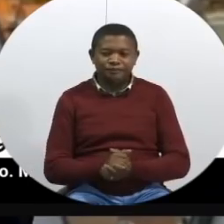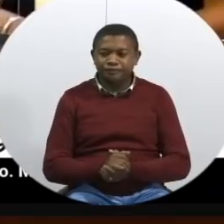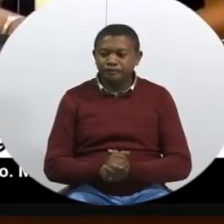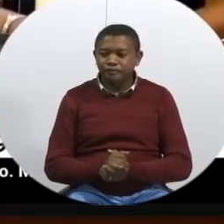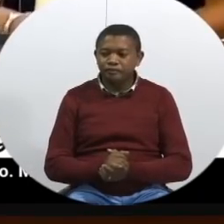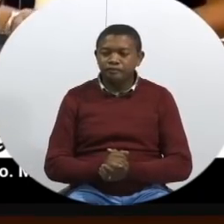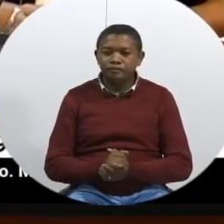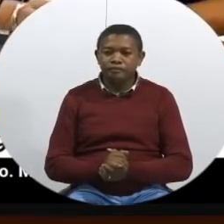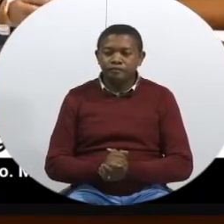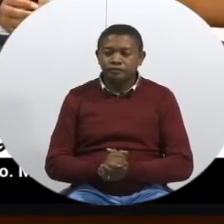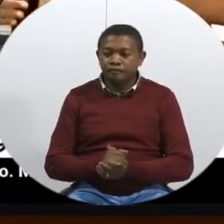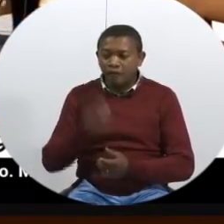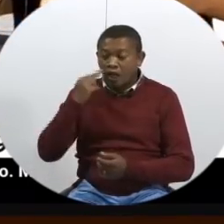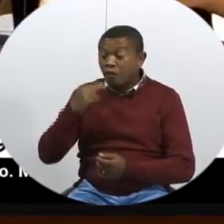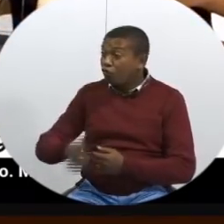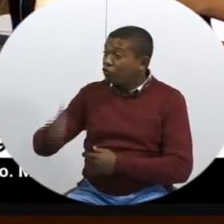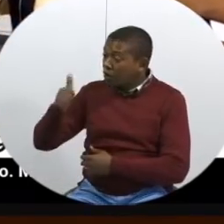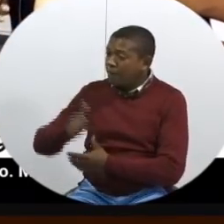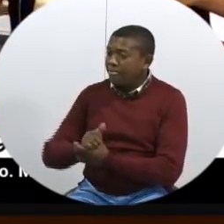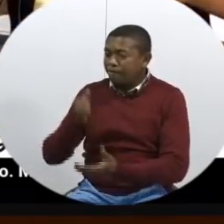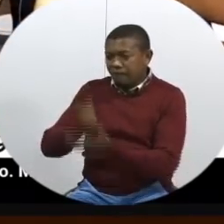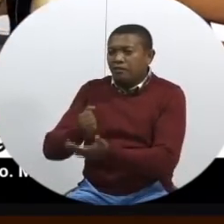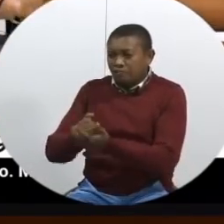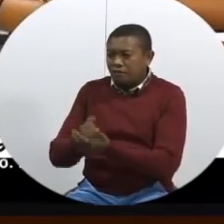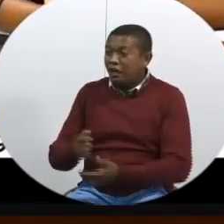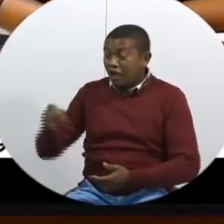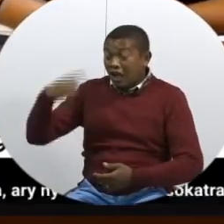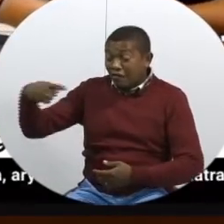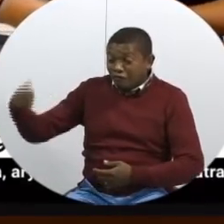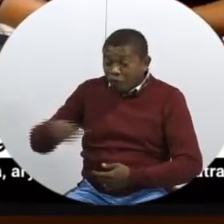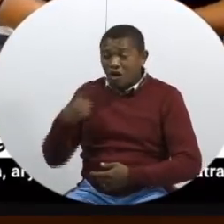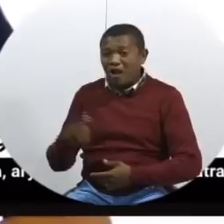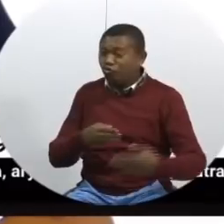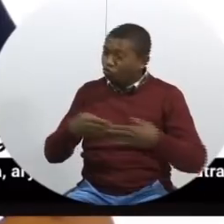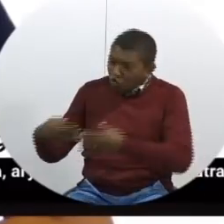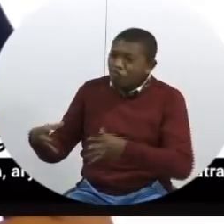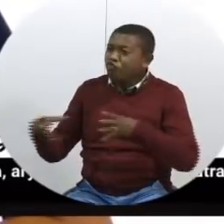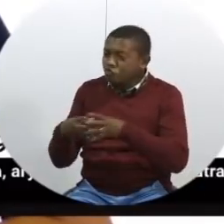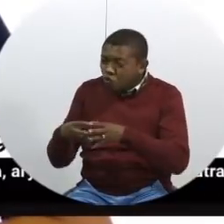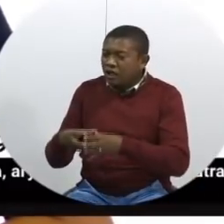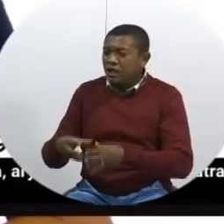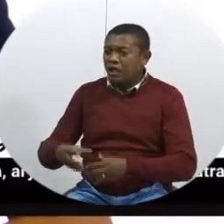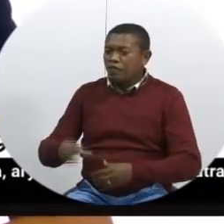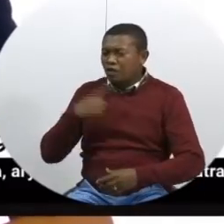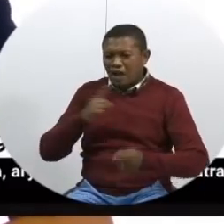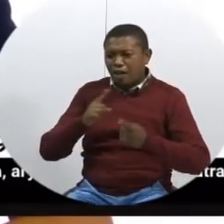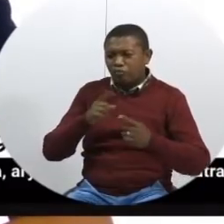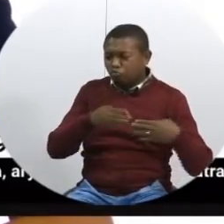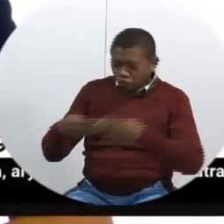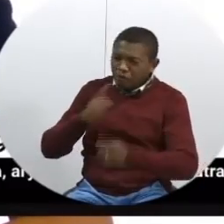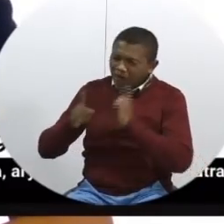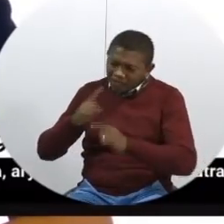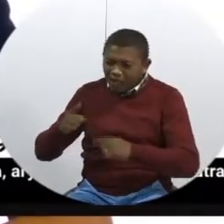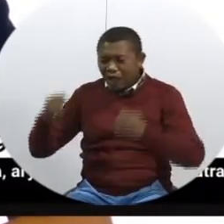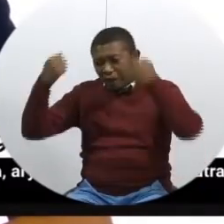zay andriamatoa filoha satria mbola hitiko hoe mbola hivory indray ianao rehefa avy eo mbola andinika nyity toetra raha ty tsy